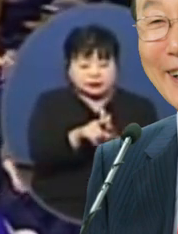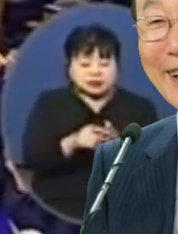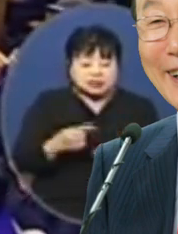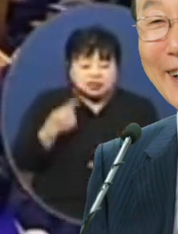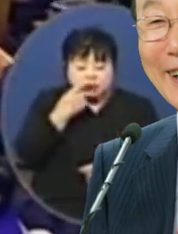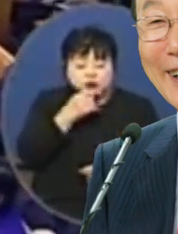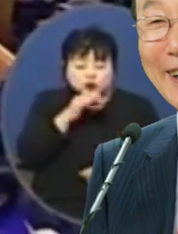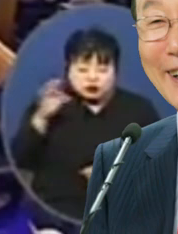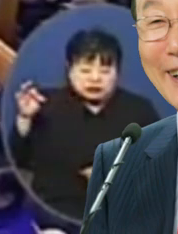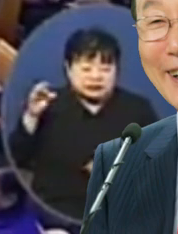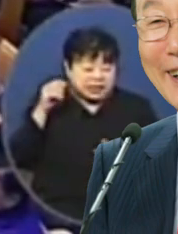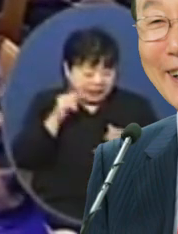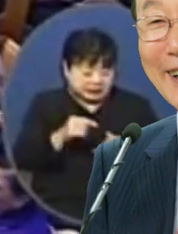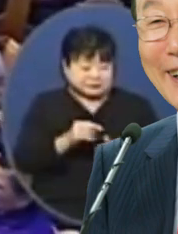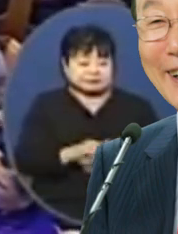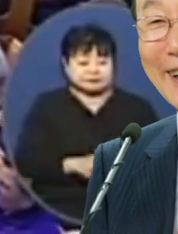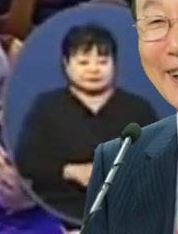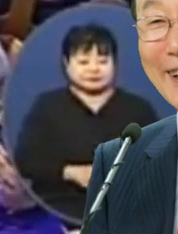입술로 시인하라.